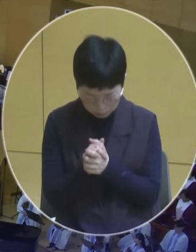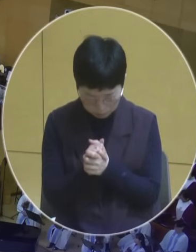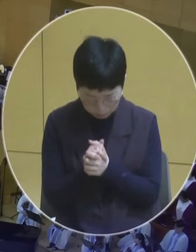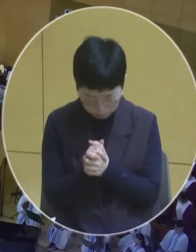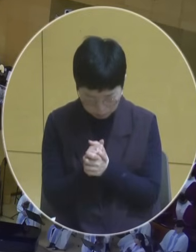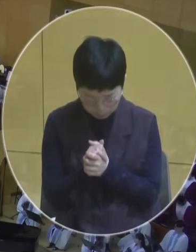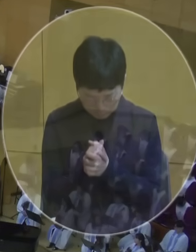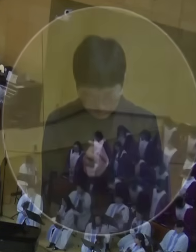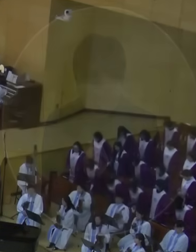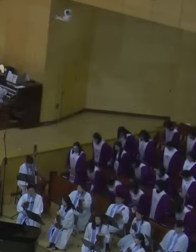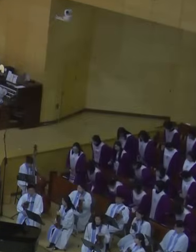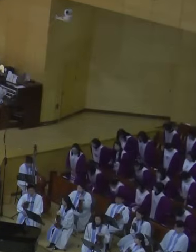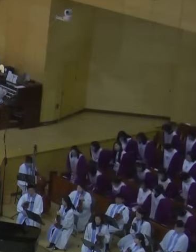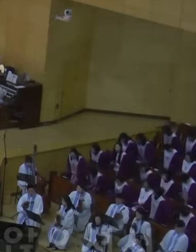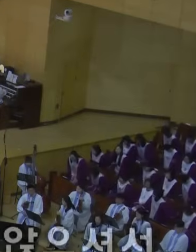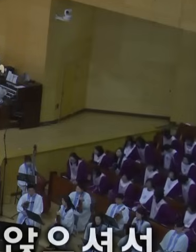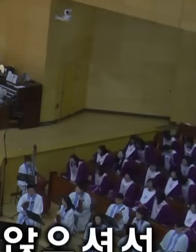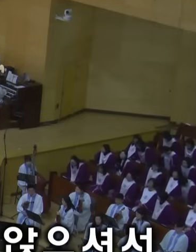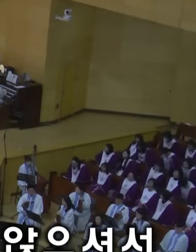아멘.